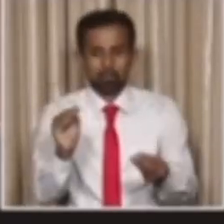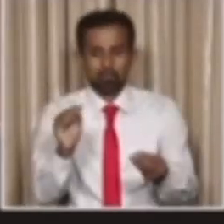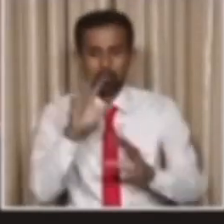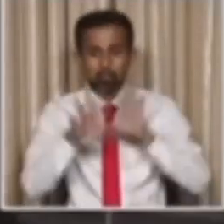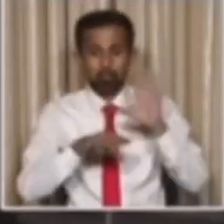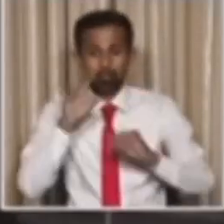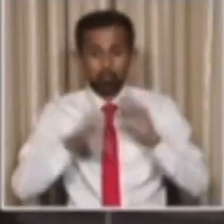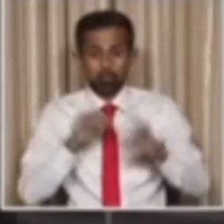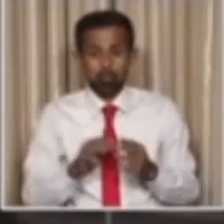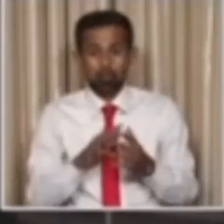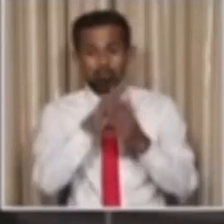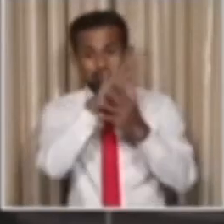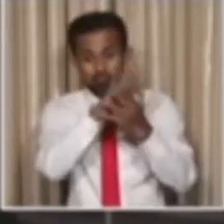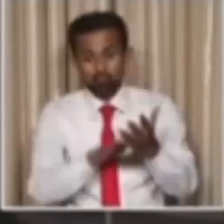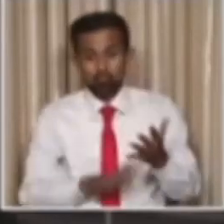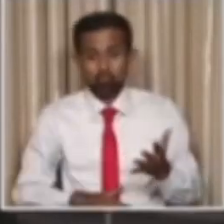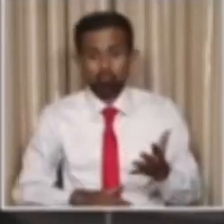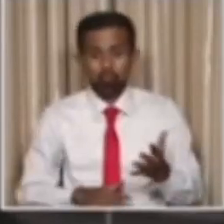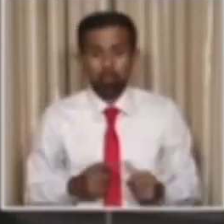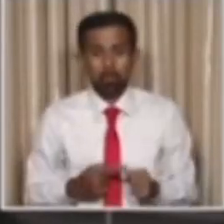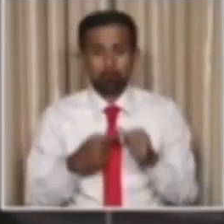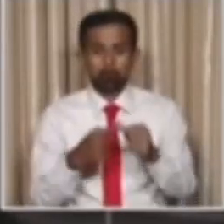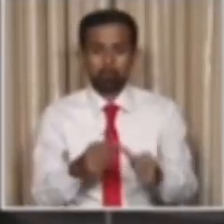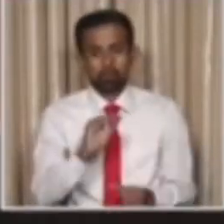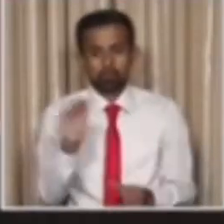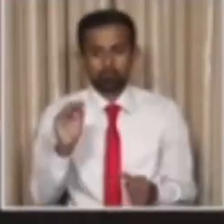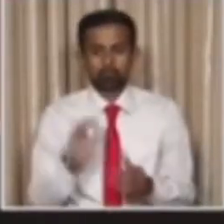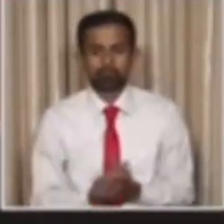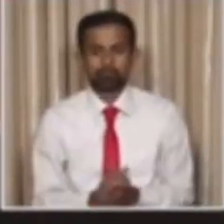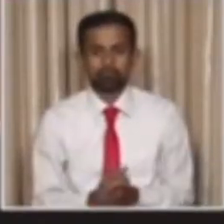තොරතුරු ගණනාවක් තියෙන එකතු කරන්න ඒ සමගයේ පිළිතුරු ලබා දෙන්න කටයුතු කරනවා. ස්තුතියි. මීළඟට